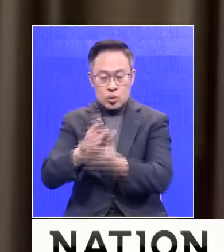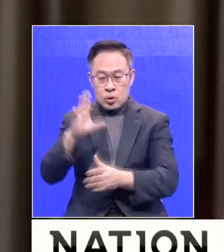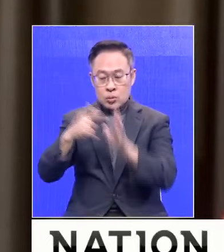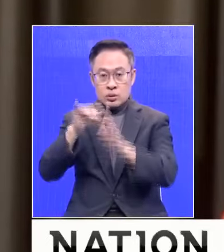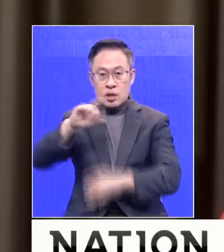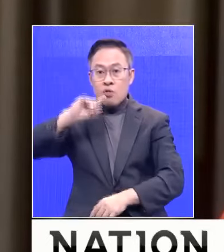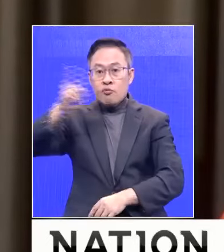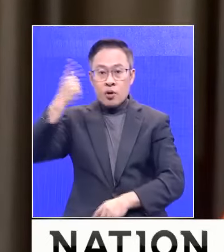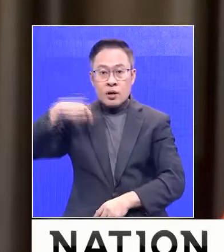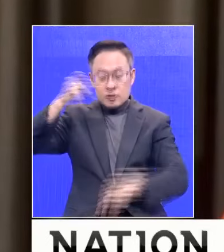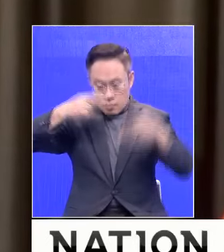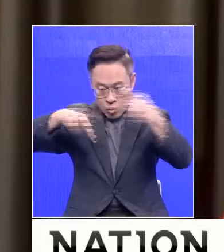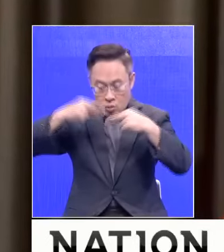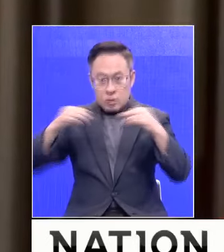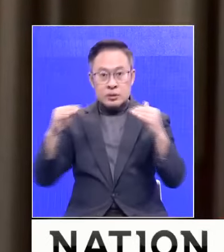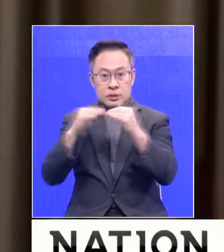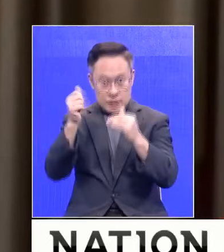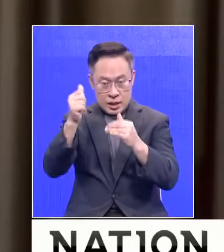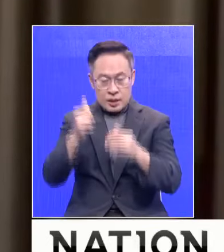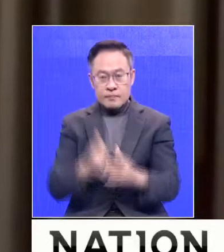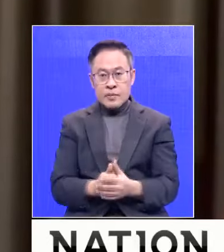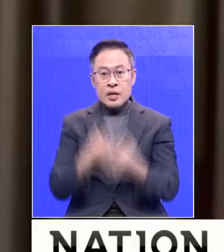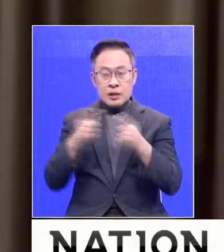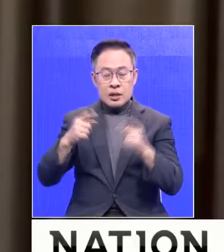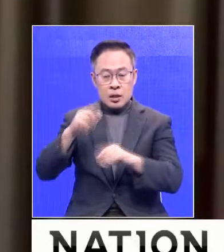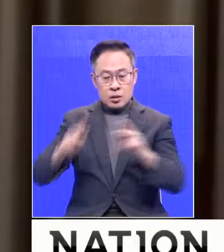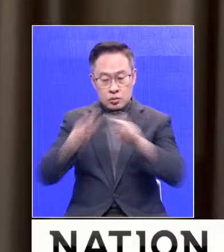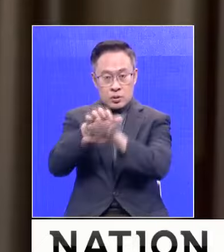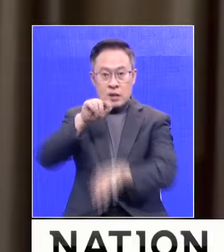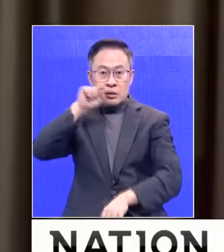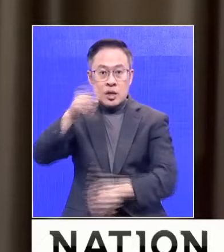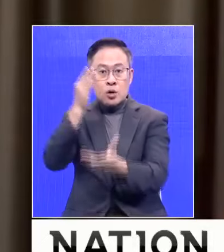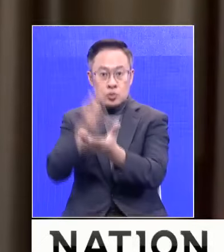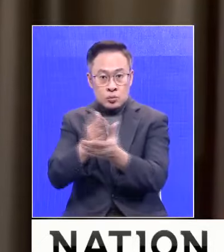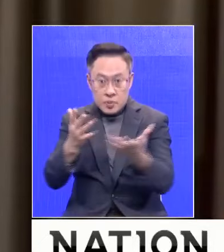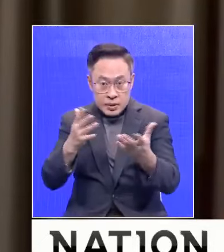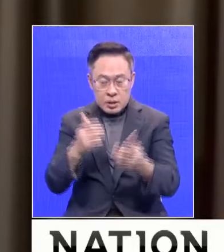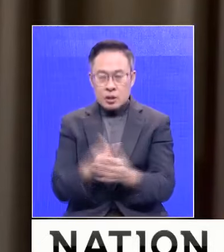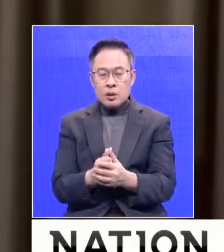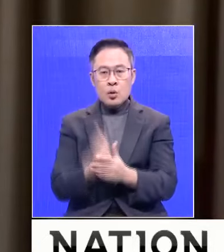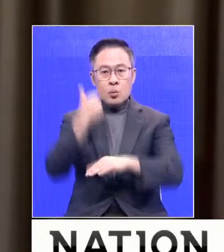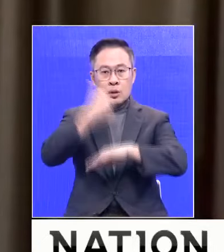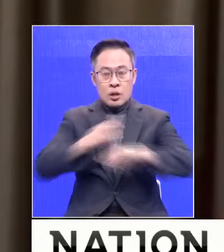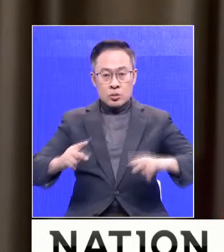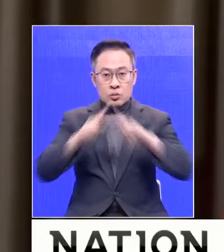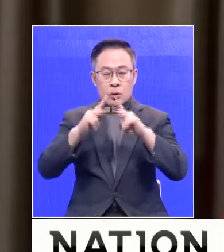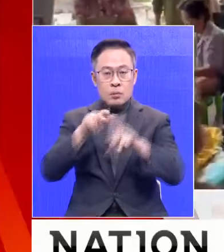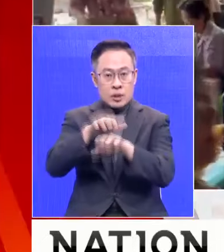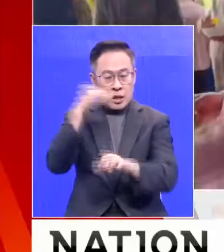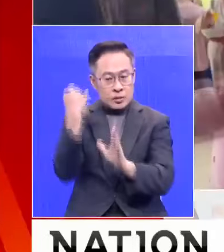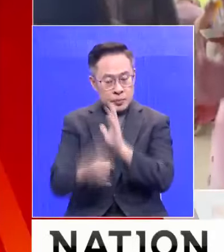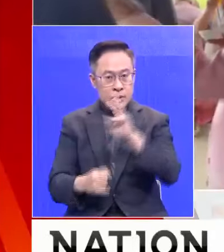ไปฟ้องศาลเพื่อคุ้มครองสิทธิ ์ แต่ถ้าไม่สั่งหยุดอันนี้อาจจะโดนมาตรา157ซึ่งมาตรา157นี่หนักมาก